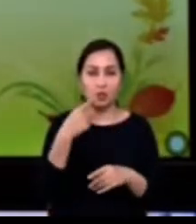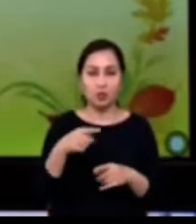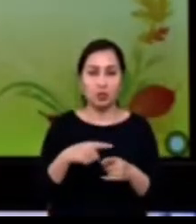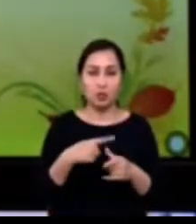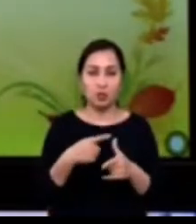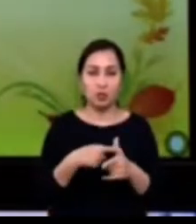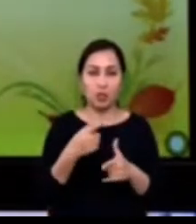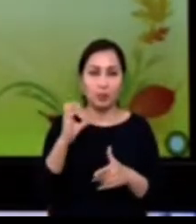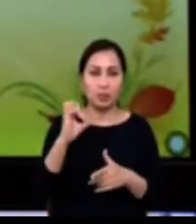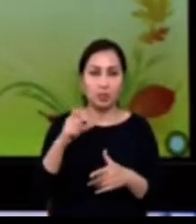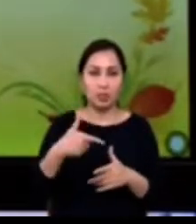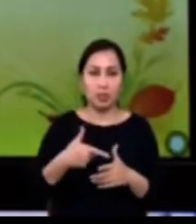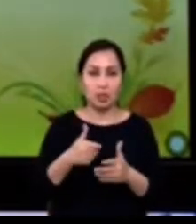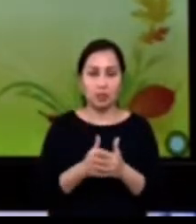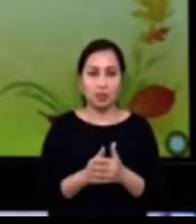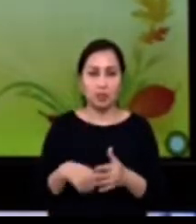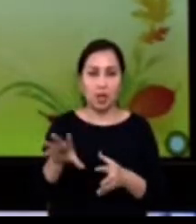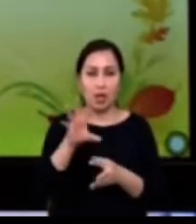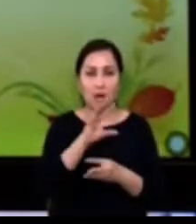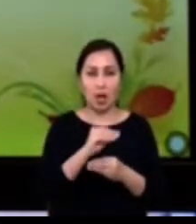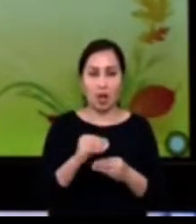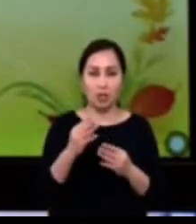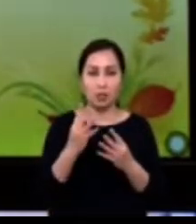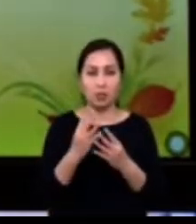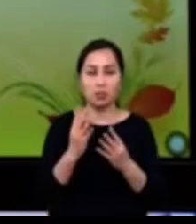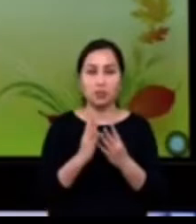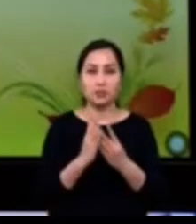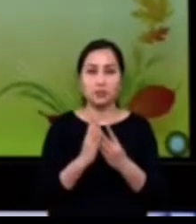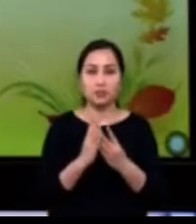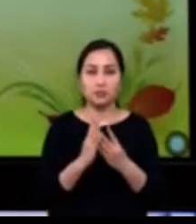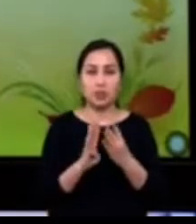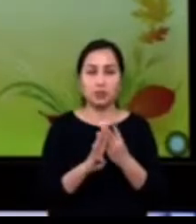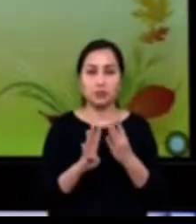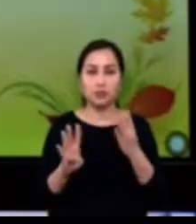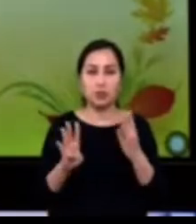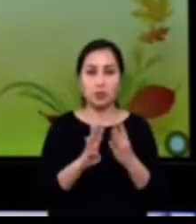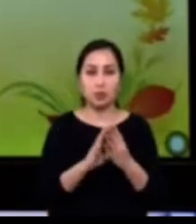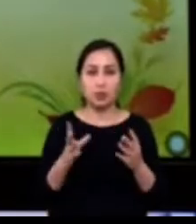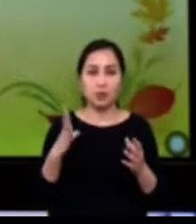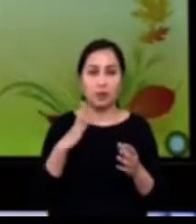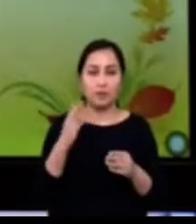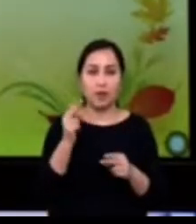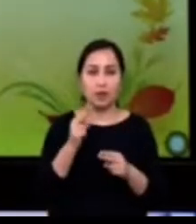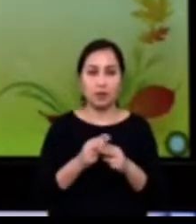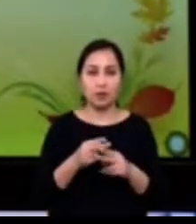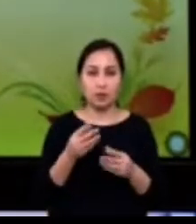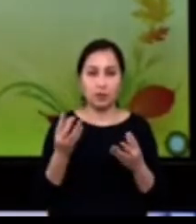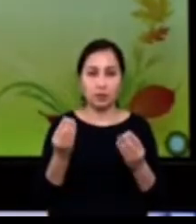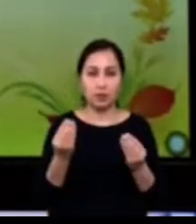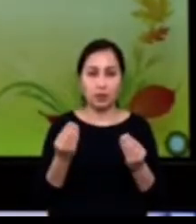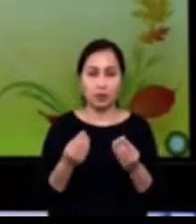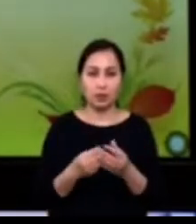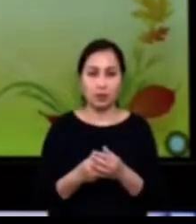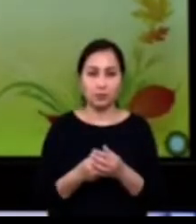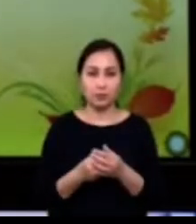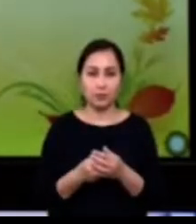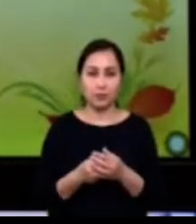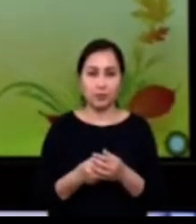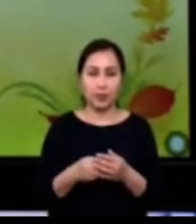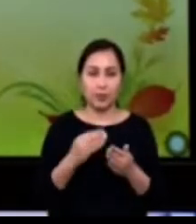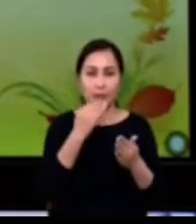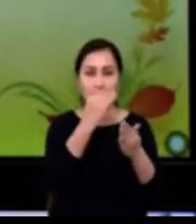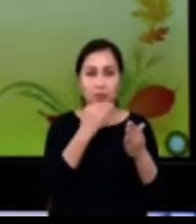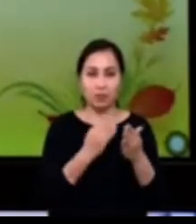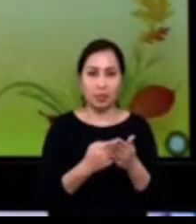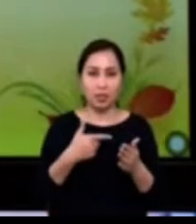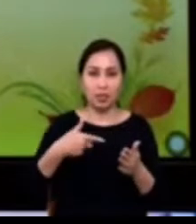называются согласными. Они, в свою очередь, бывают твердыми и мягкими. В